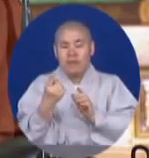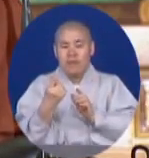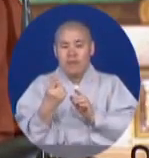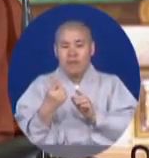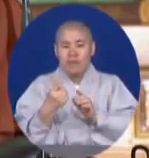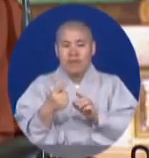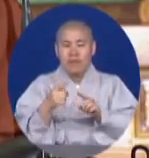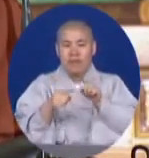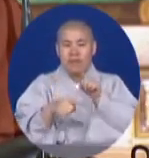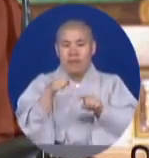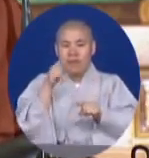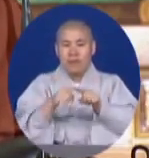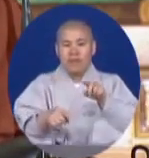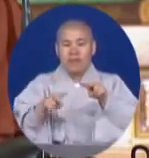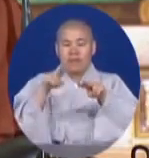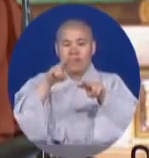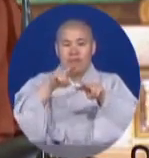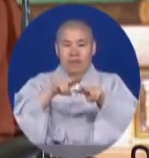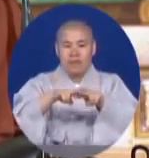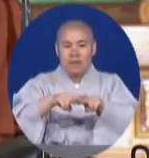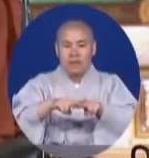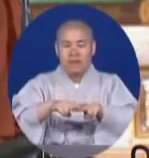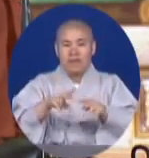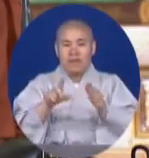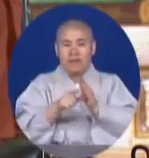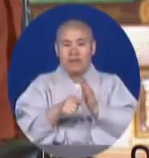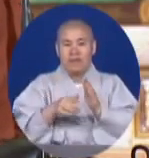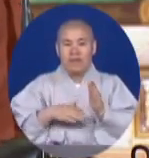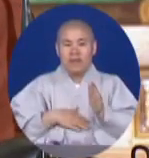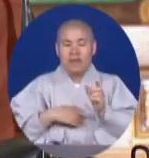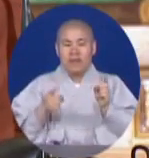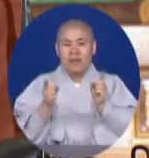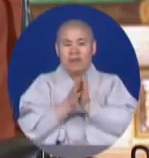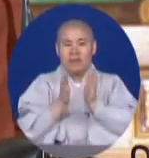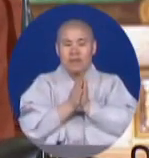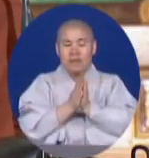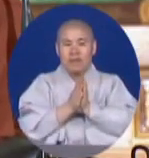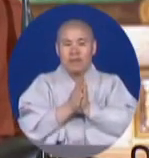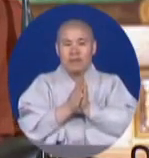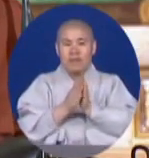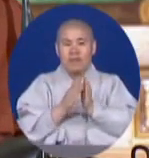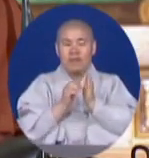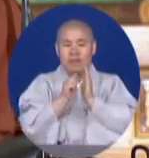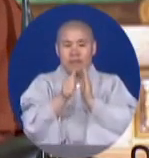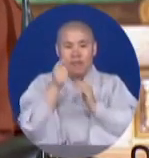평상 의자에 툭 앉아 계시길래 제가 가서 물었어요. 스님,